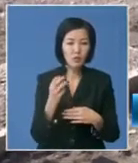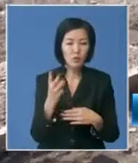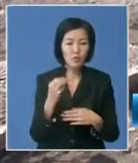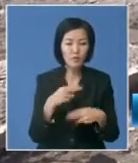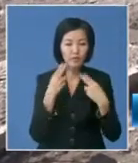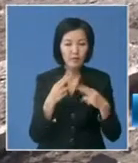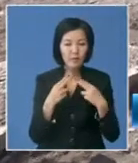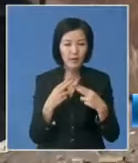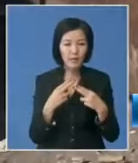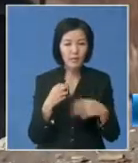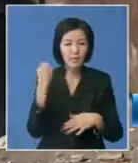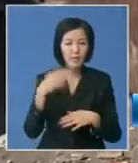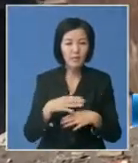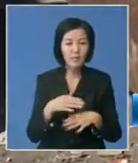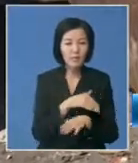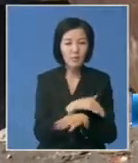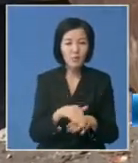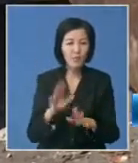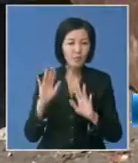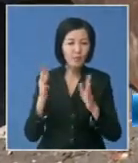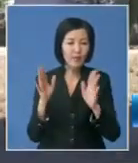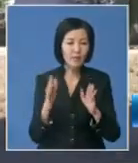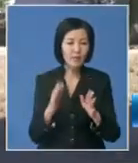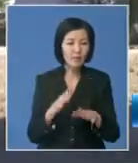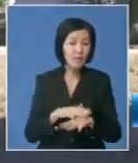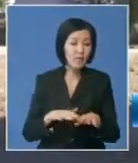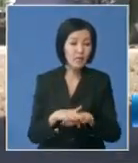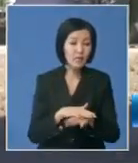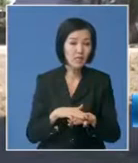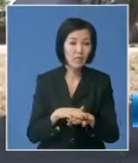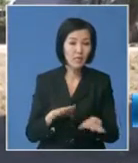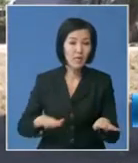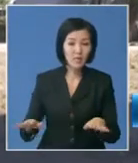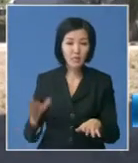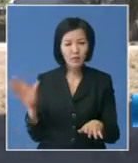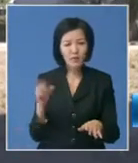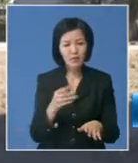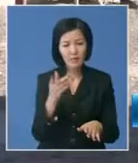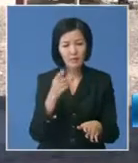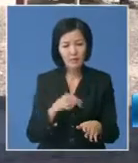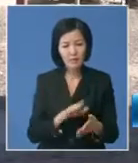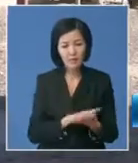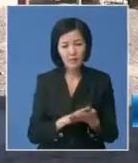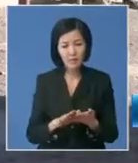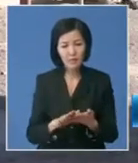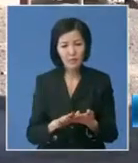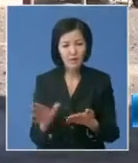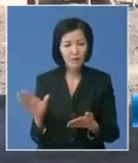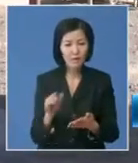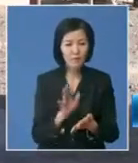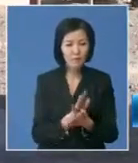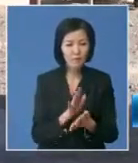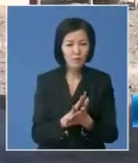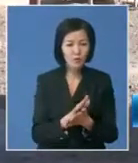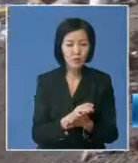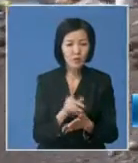проверяющие уделили центральным улицам паркам и району рынка территория выглядят опрятно и ухоженно однако весь собранный мусор жильцам